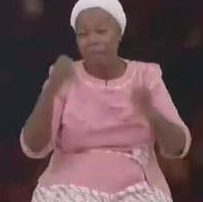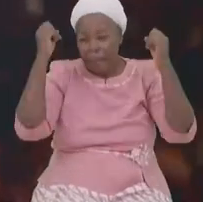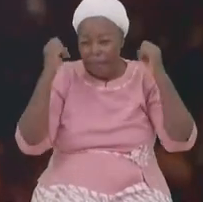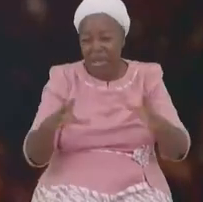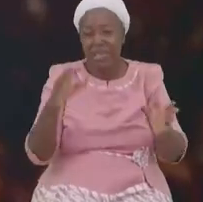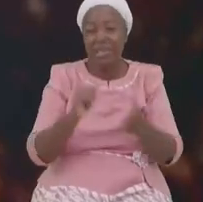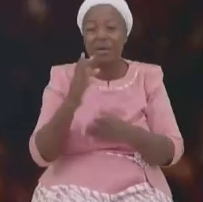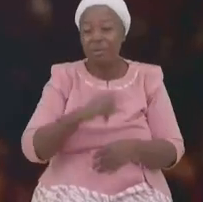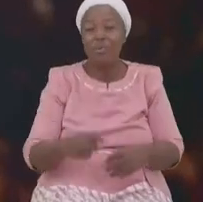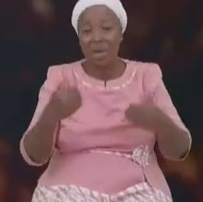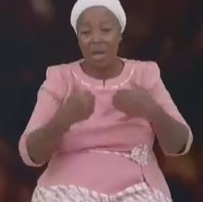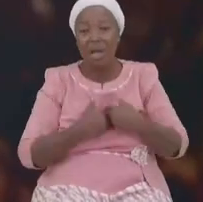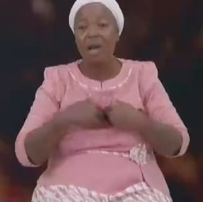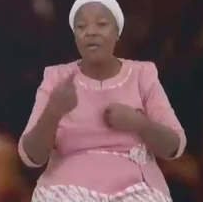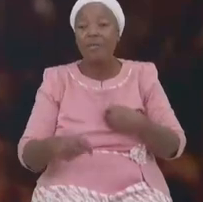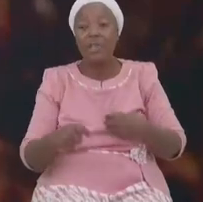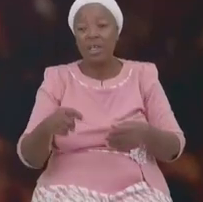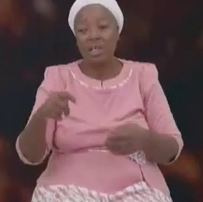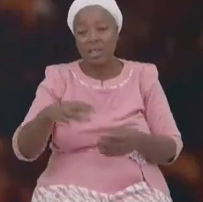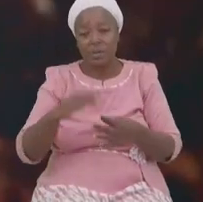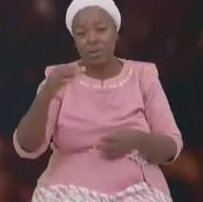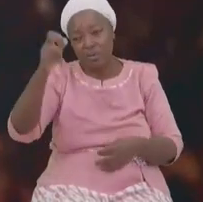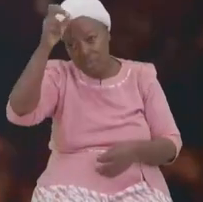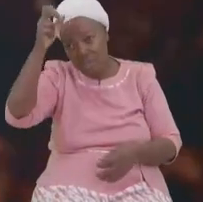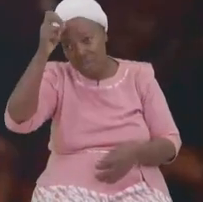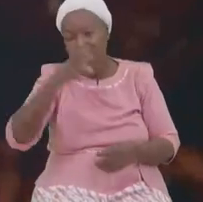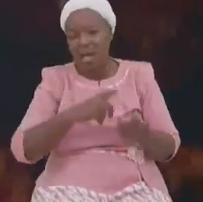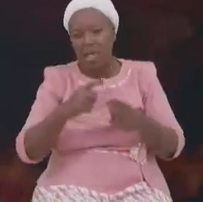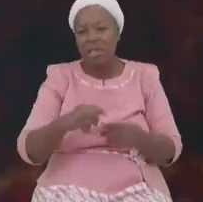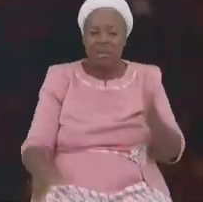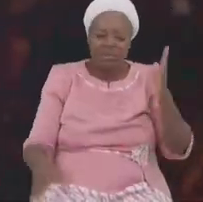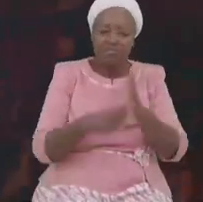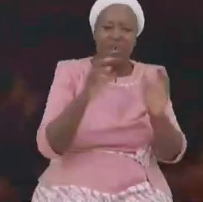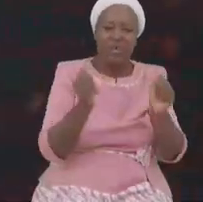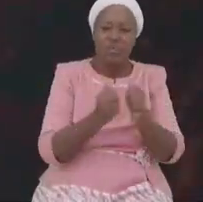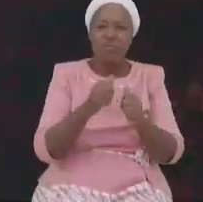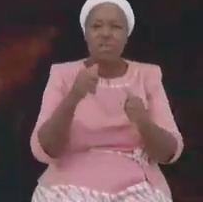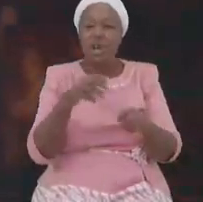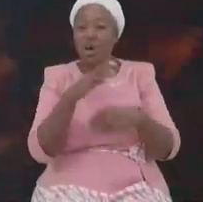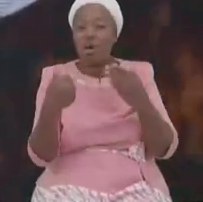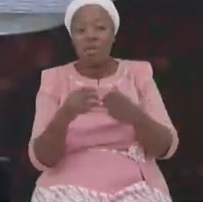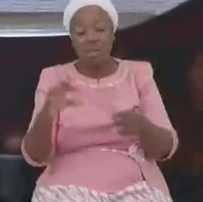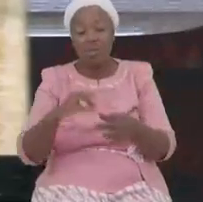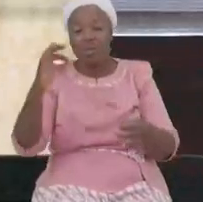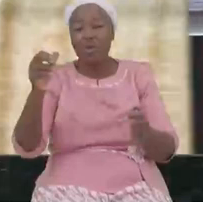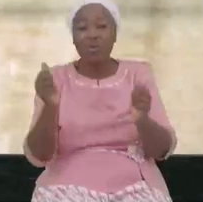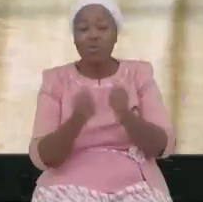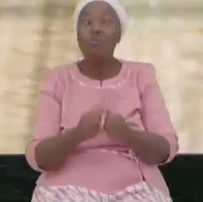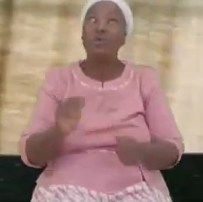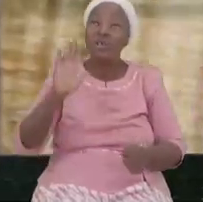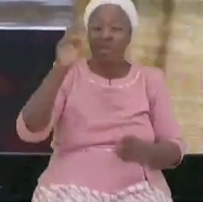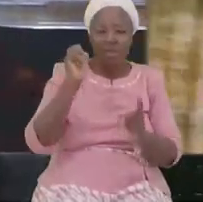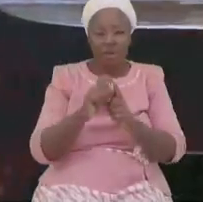sa parole. Et il guérit tous les malades. Gloire à Dieu, ça